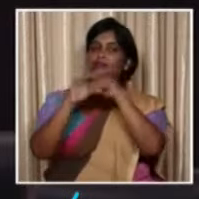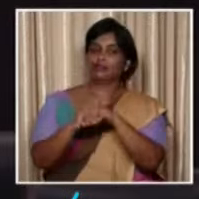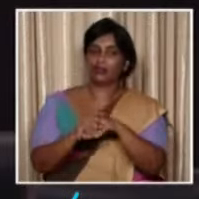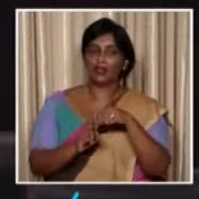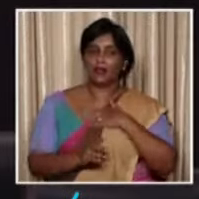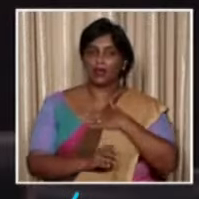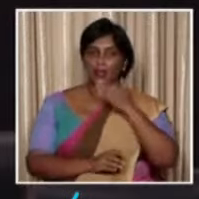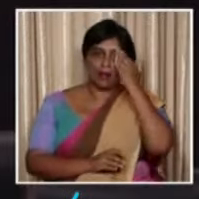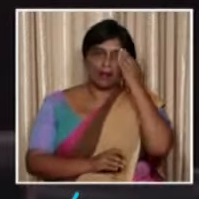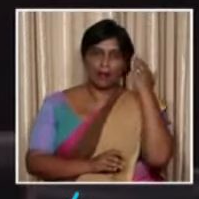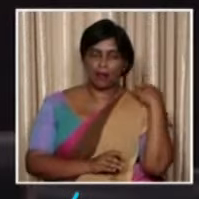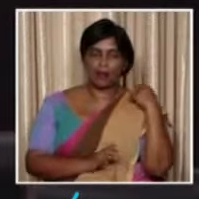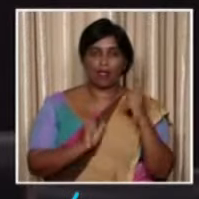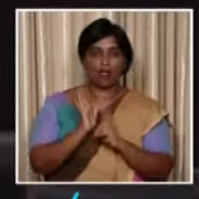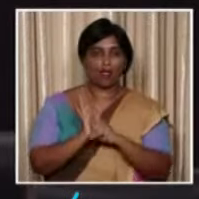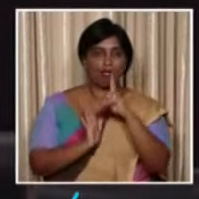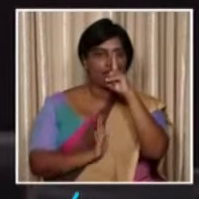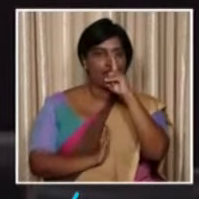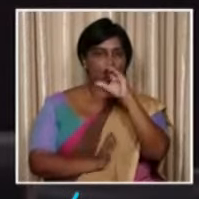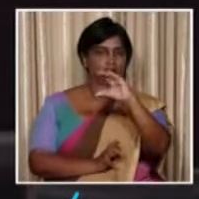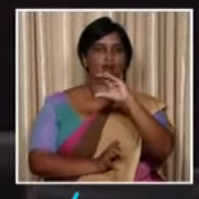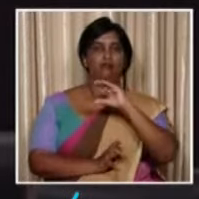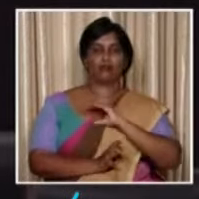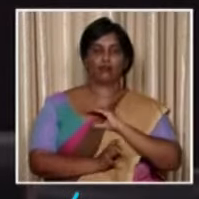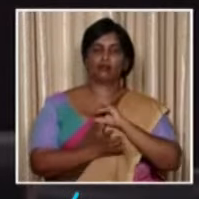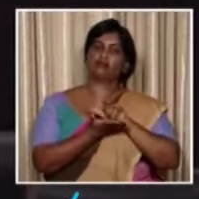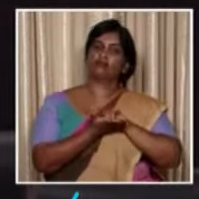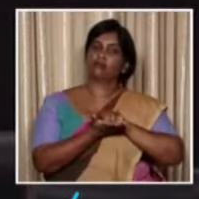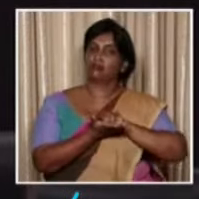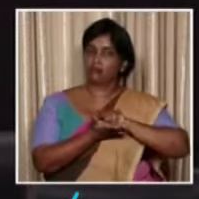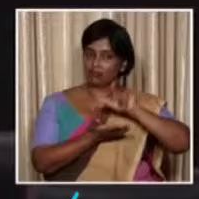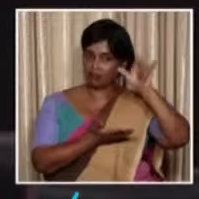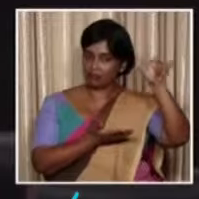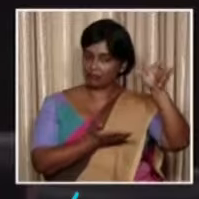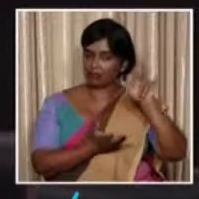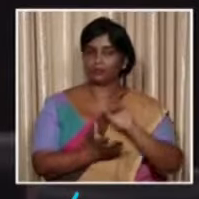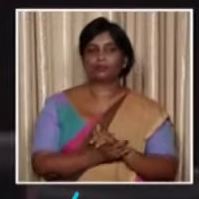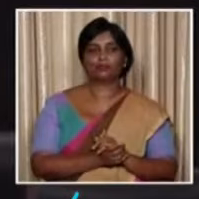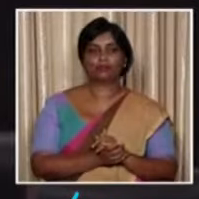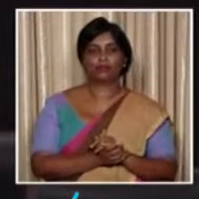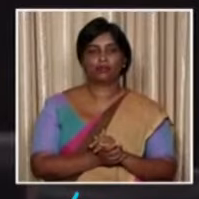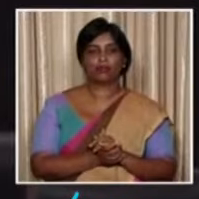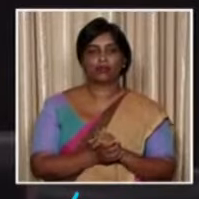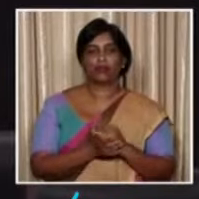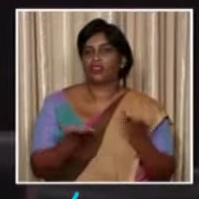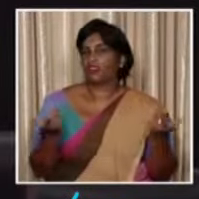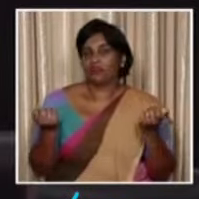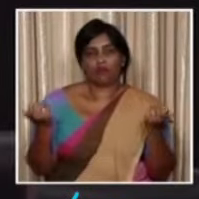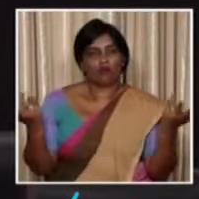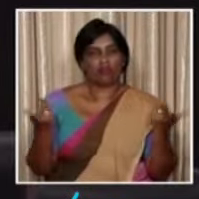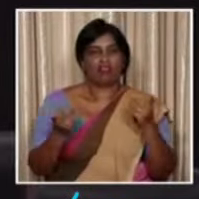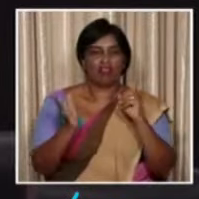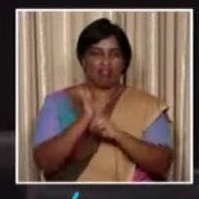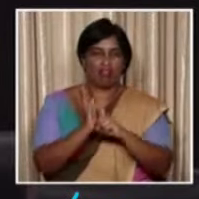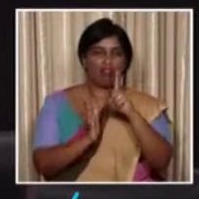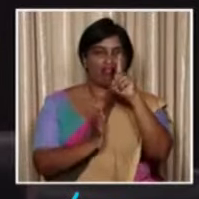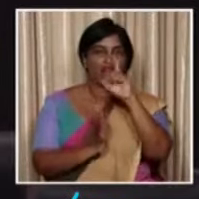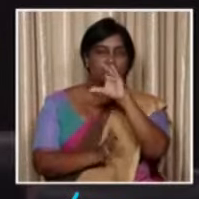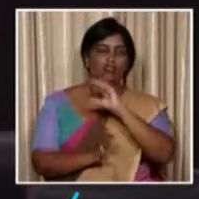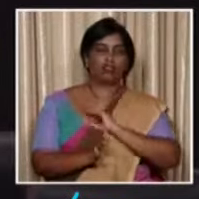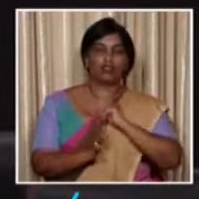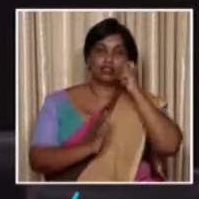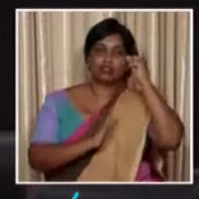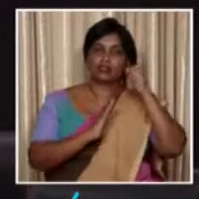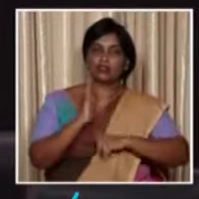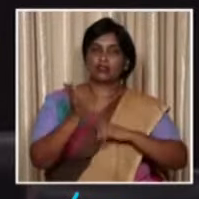मगे अम्मा मट रुपया लक्ष्य दुन्ना विदेश गत वेद्दी मट दिन्नतीते मेचराय कि मम जपाने